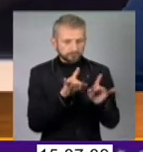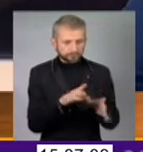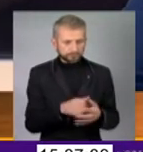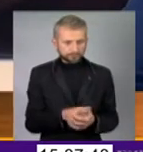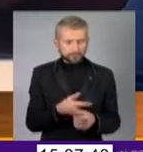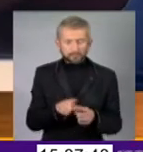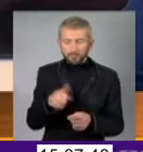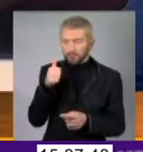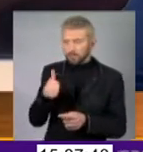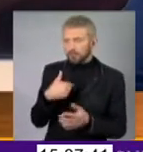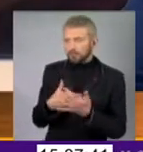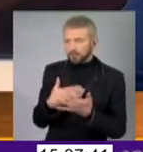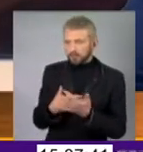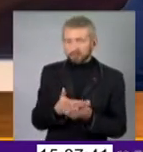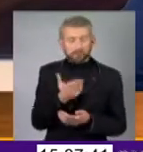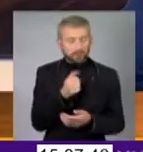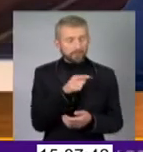позитивний приклад з приводу Світлицького. Він позитивний.